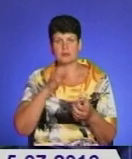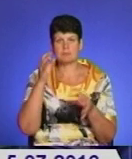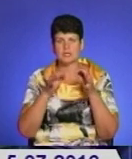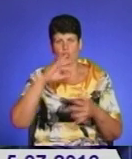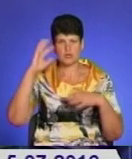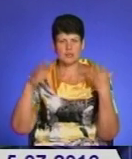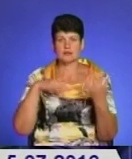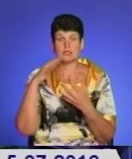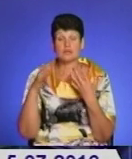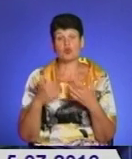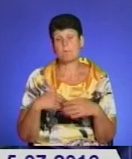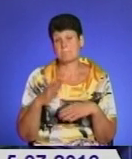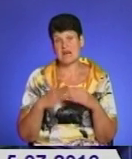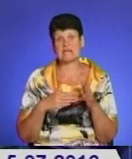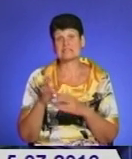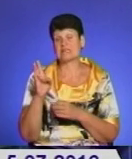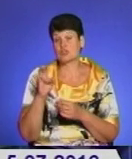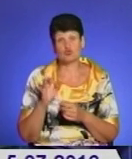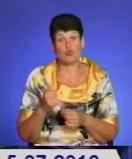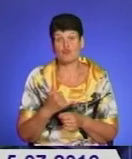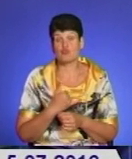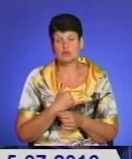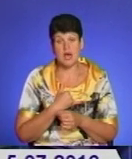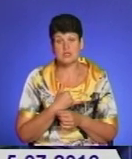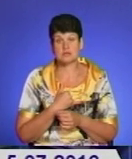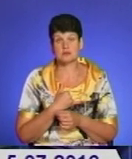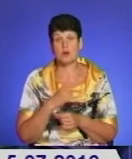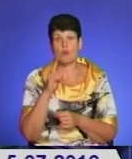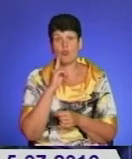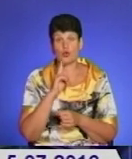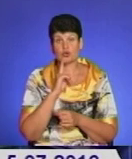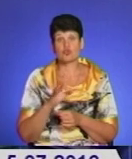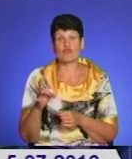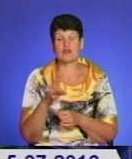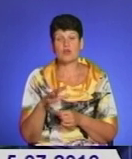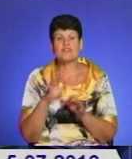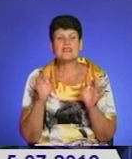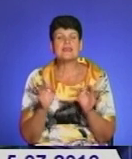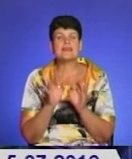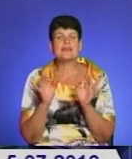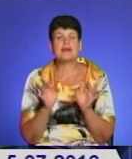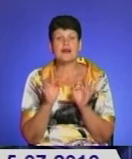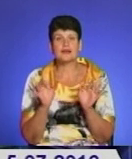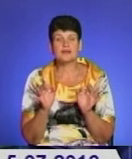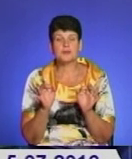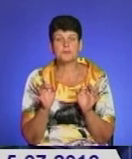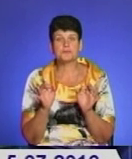що практично у нас поки що в районі ніяких